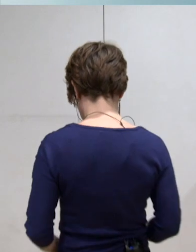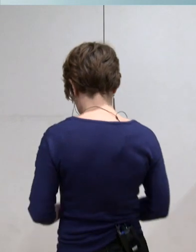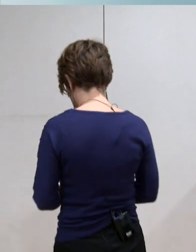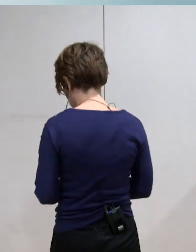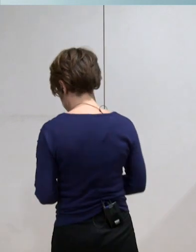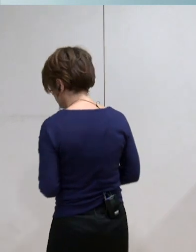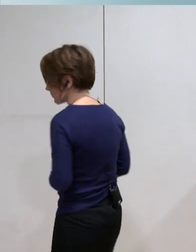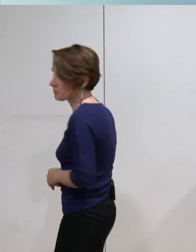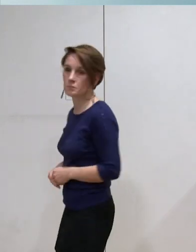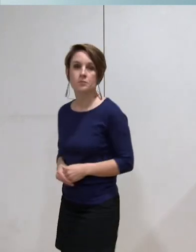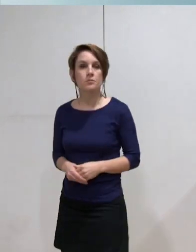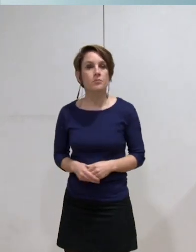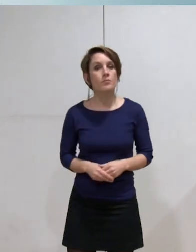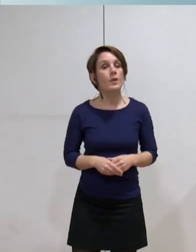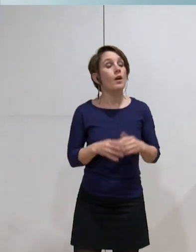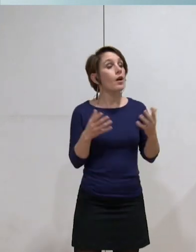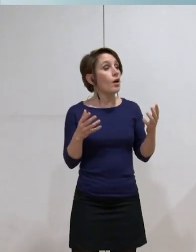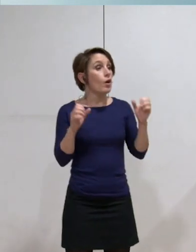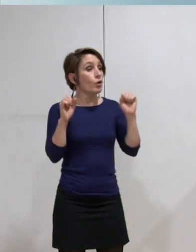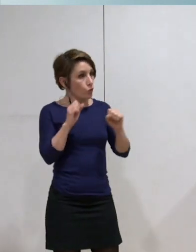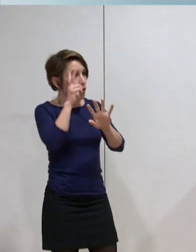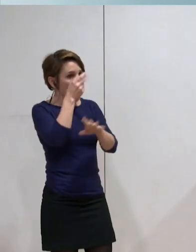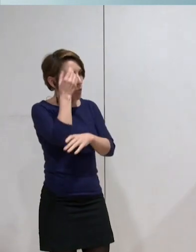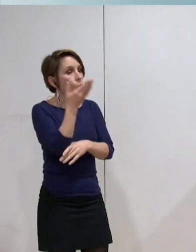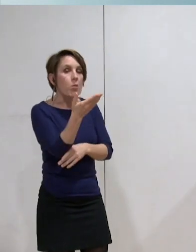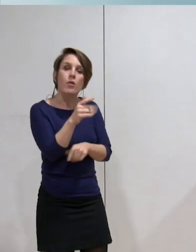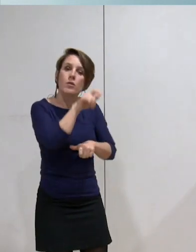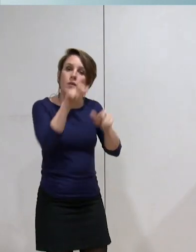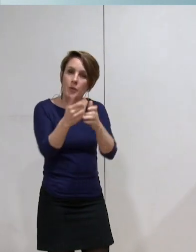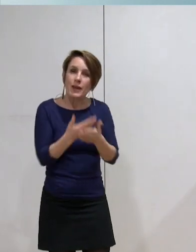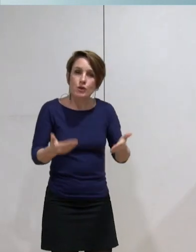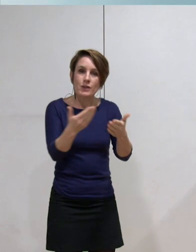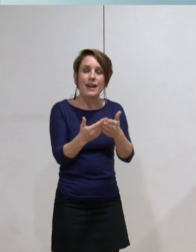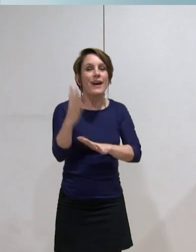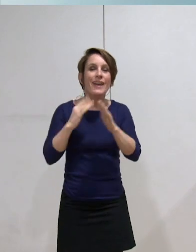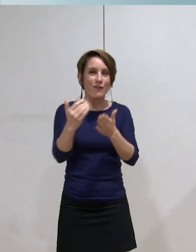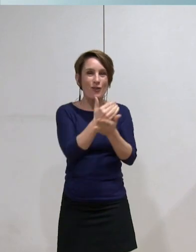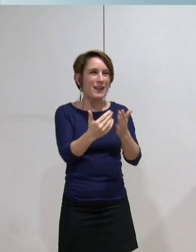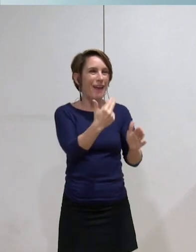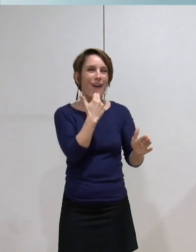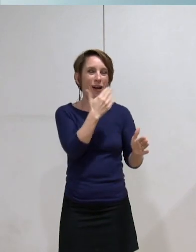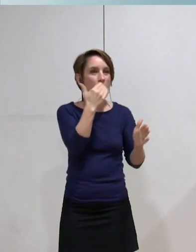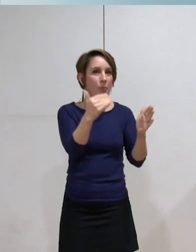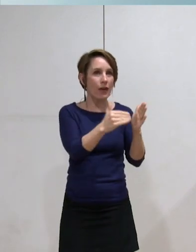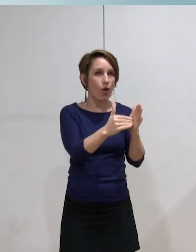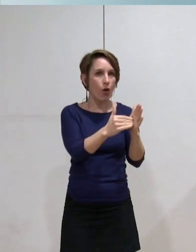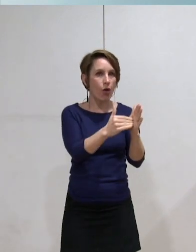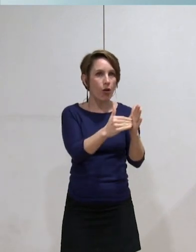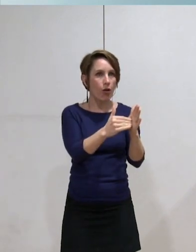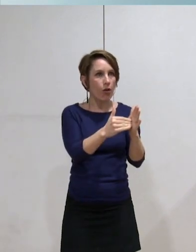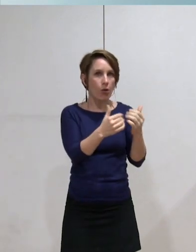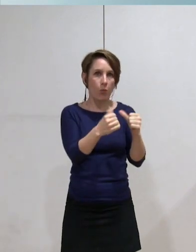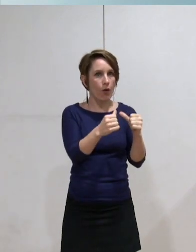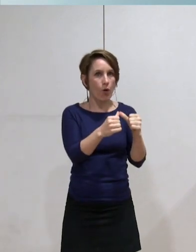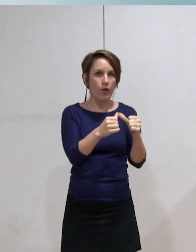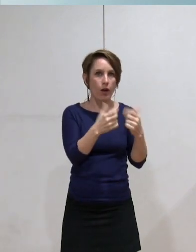voie on peut tout à fait comprendre par contre que évidemment des salariés qui étaient payés plus a fait le choix de continuer à à tenter